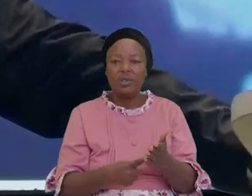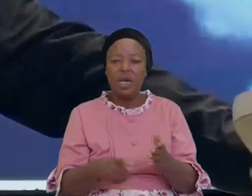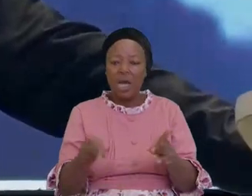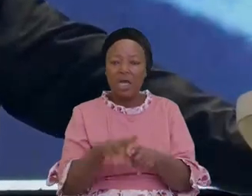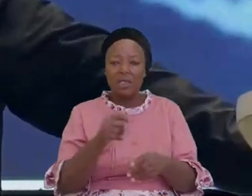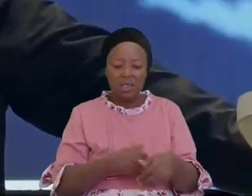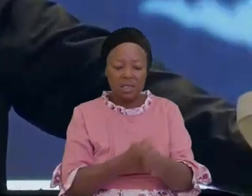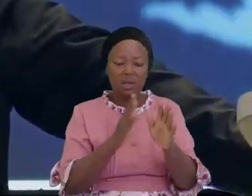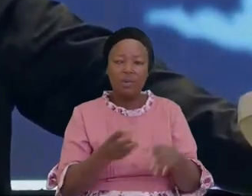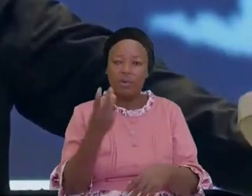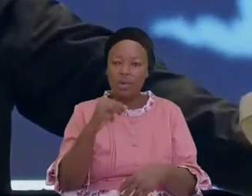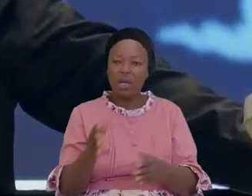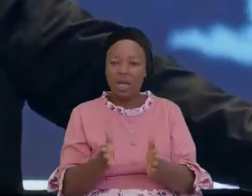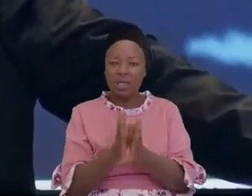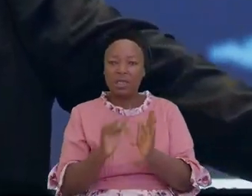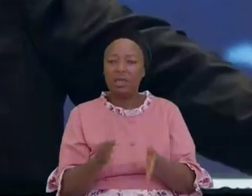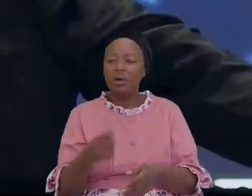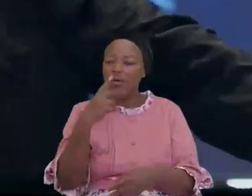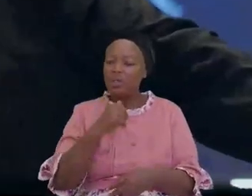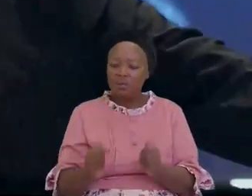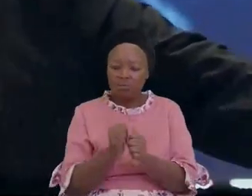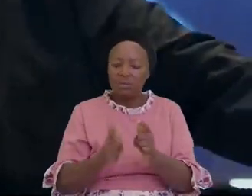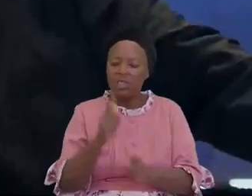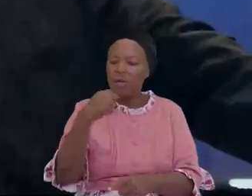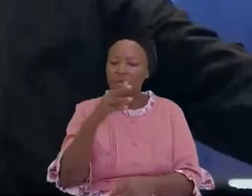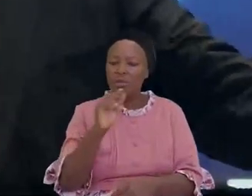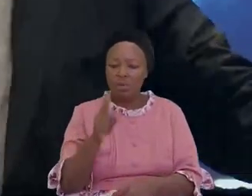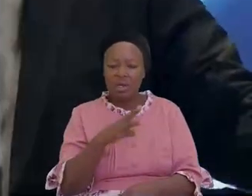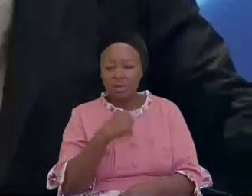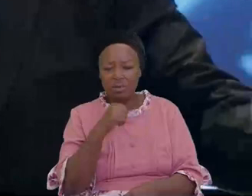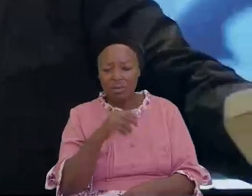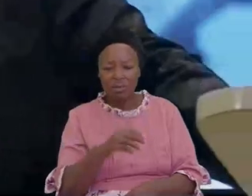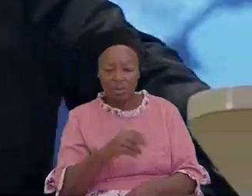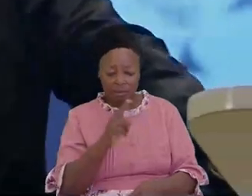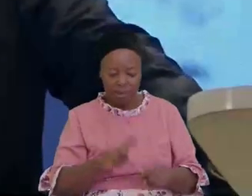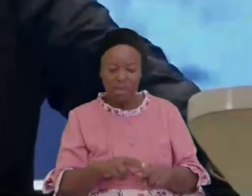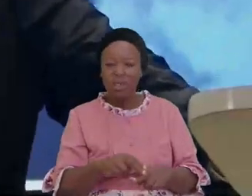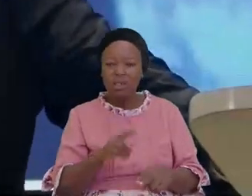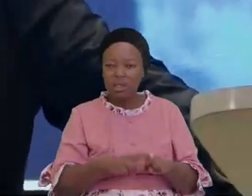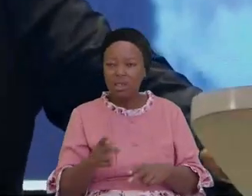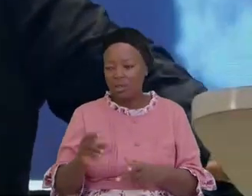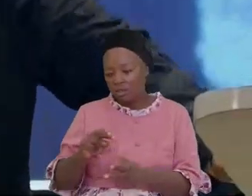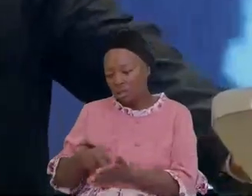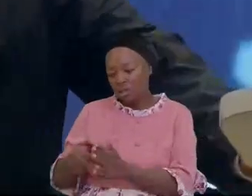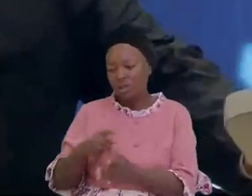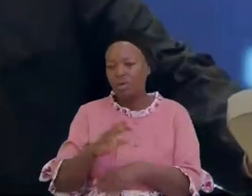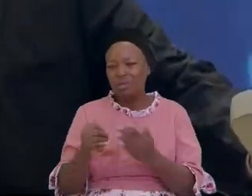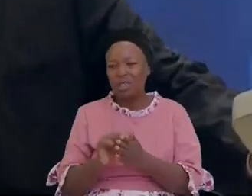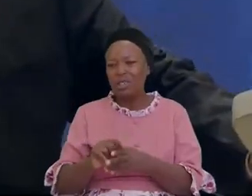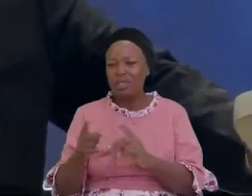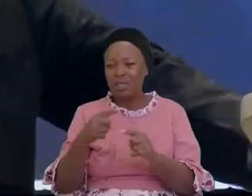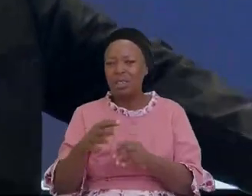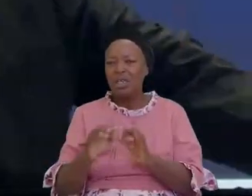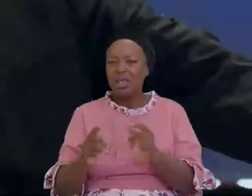Comme les disciples se posaient la question, qui est plus grand, qui est le premier, qui va diriger les autres, Jésus a dit, ils le font